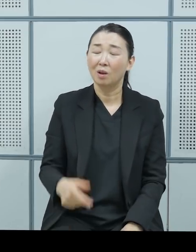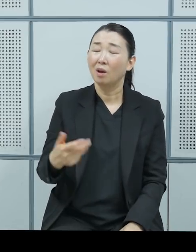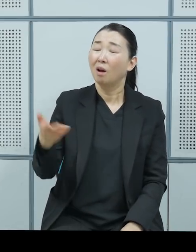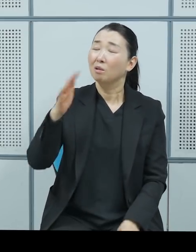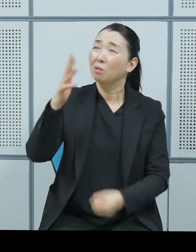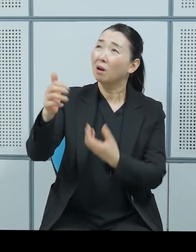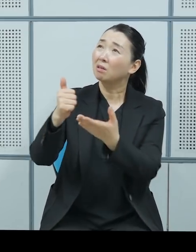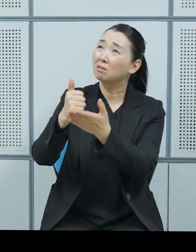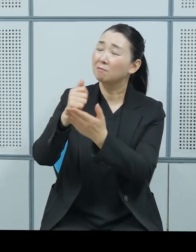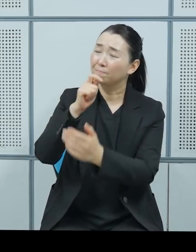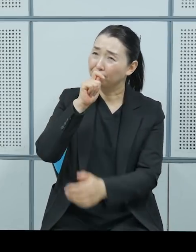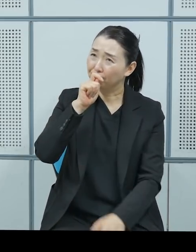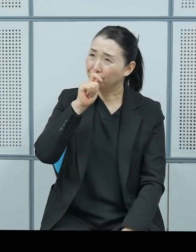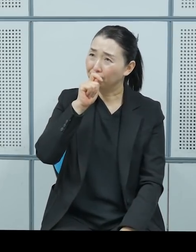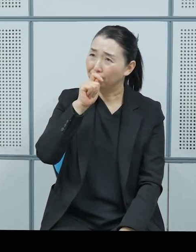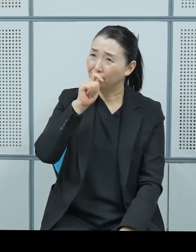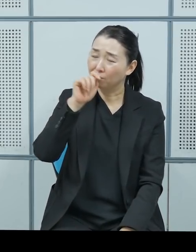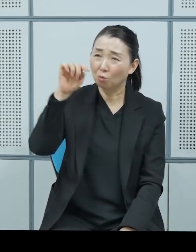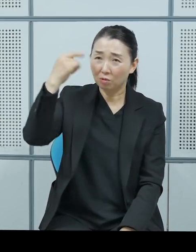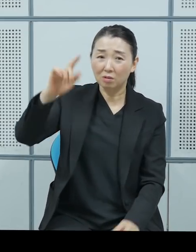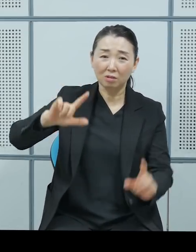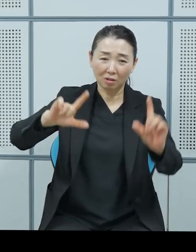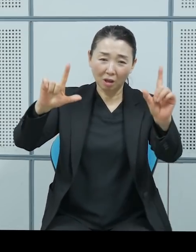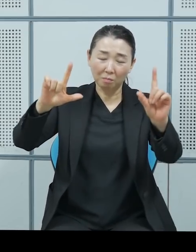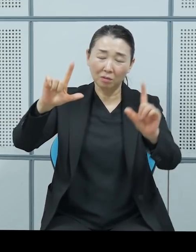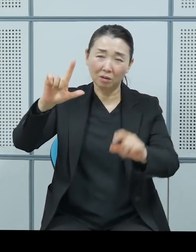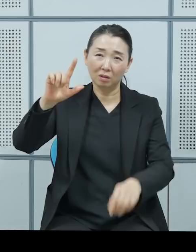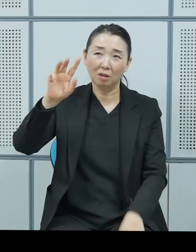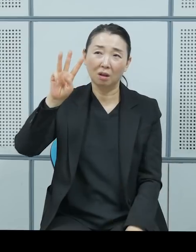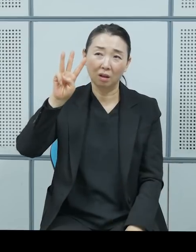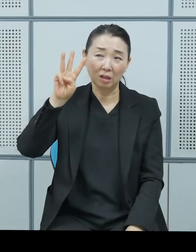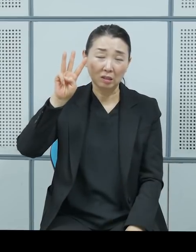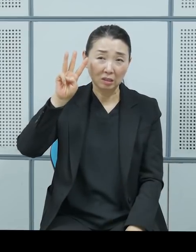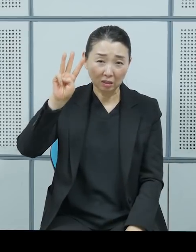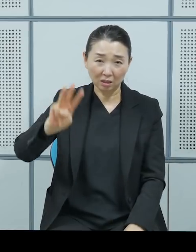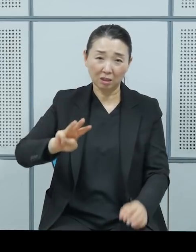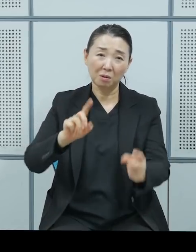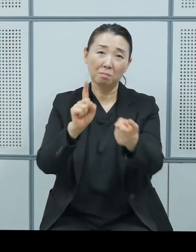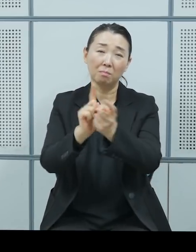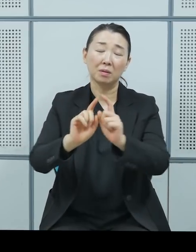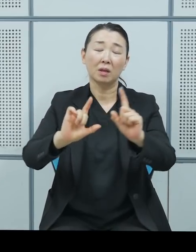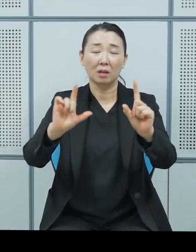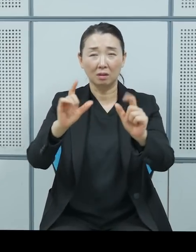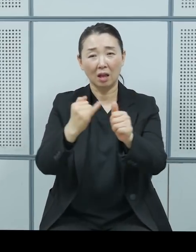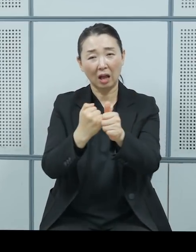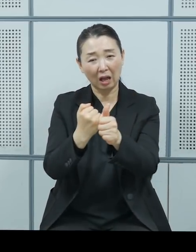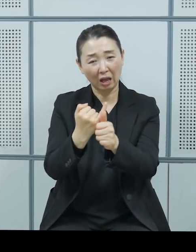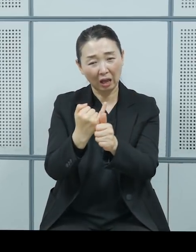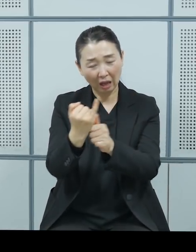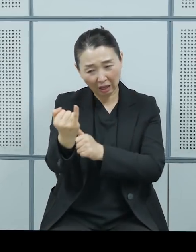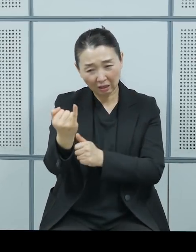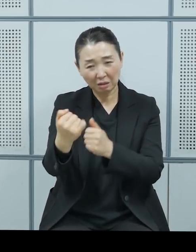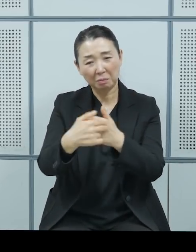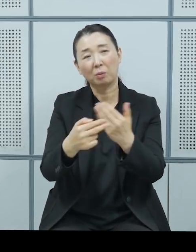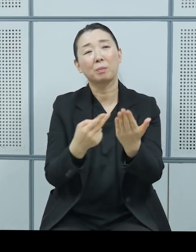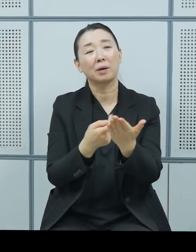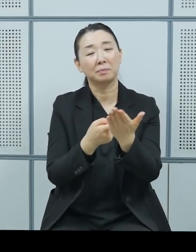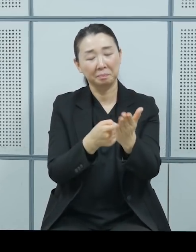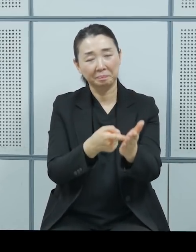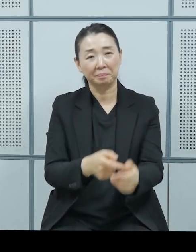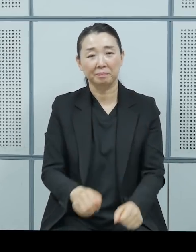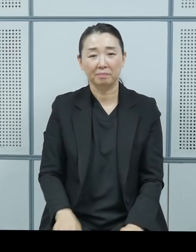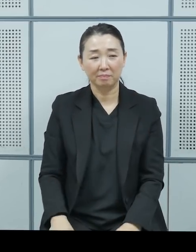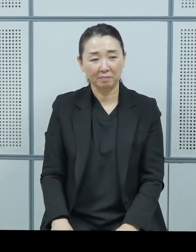안 하시더라고요. 그리고 네. 그 다음날 한 3일쯤 다시 아내를 이제 매일 문병을 갔으니까요. 네. 가는데 이렇게